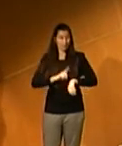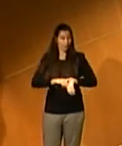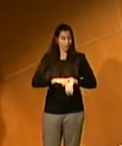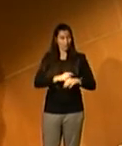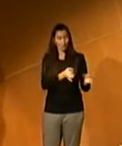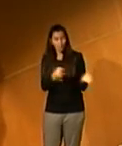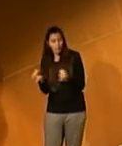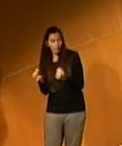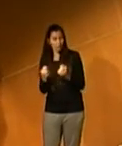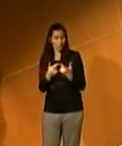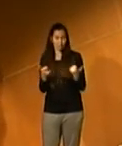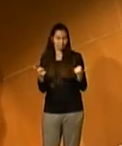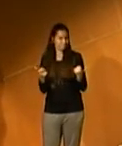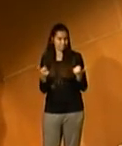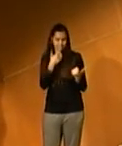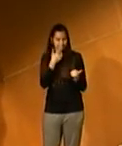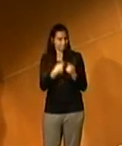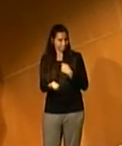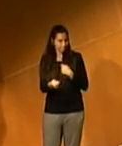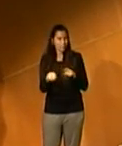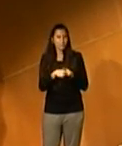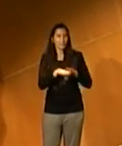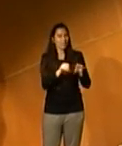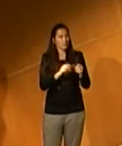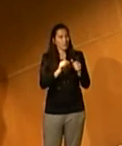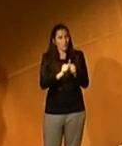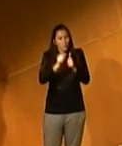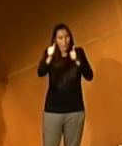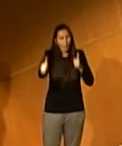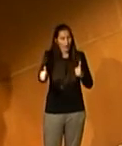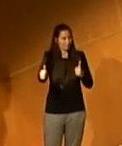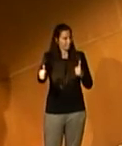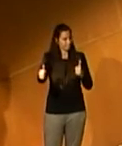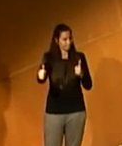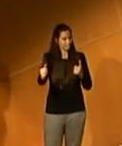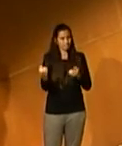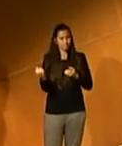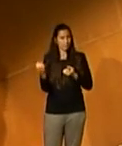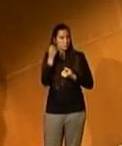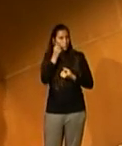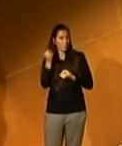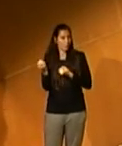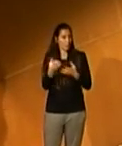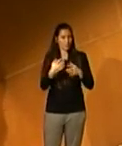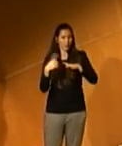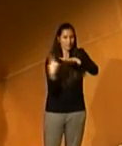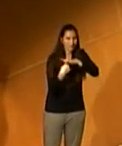CAP. L'éloignement géographique de la famille est également un frein pour une inclusion en milieu scolaire.